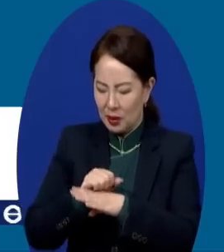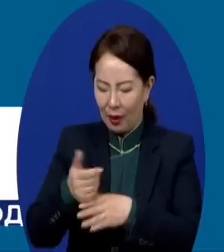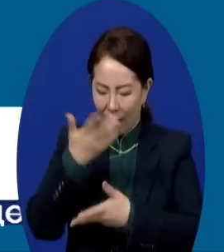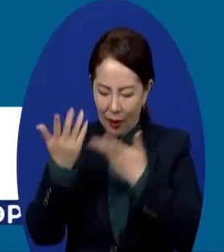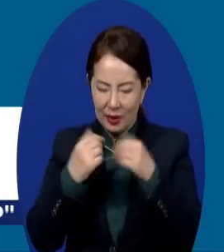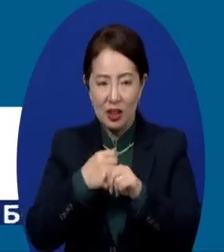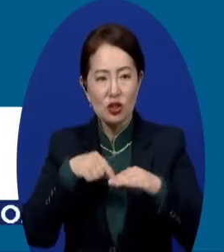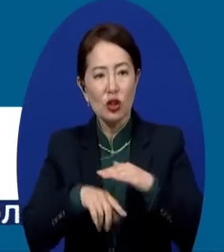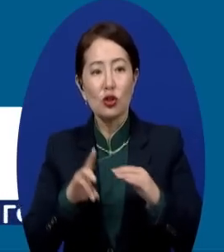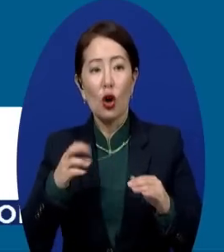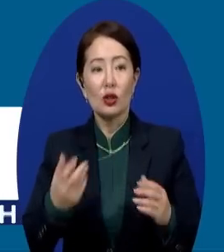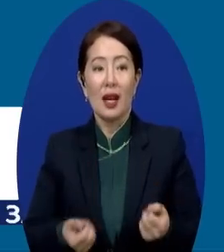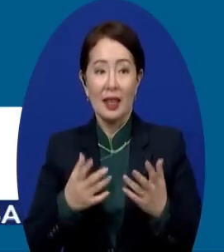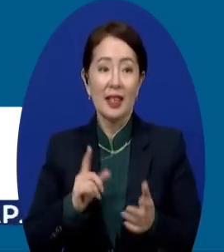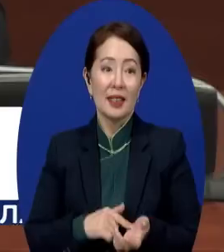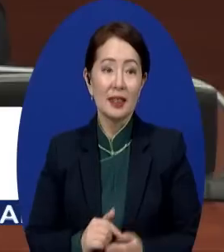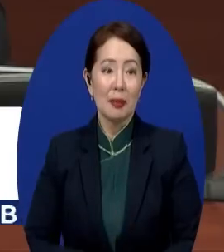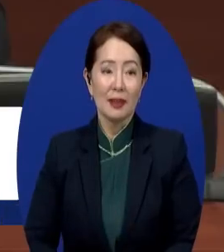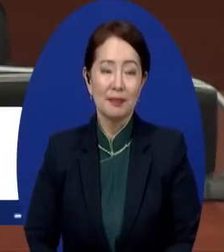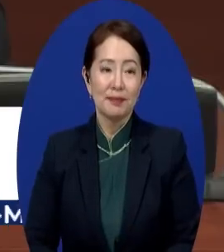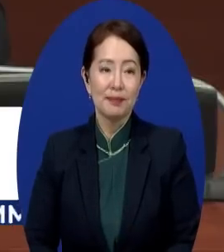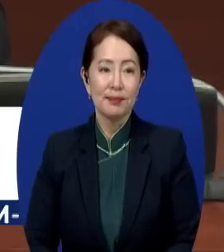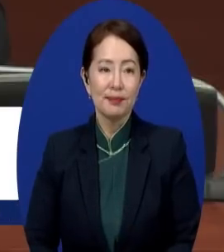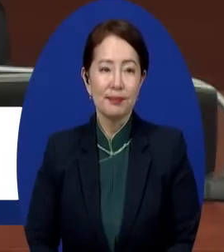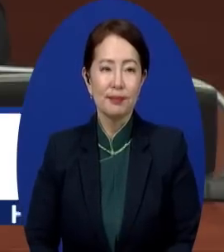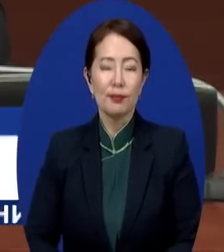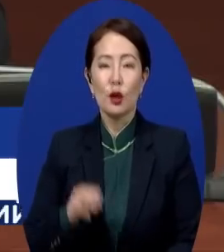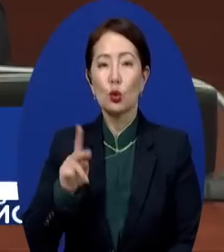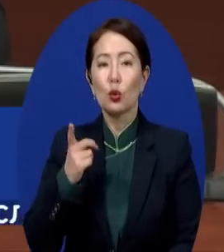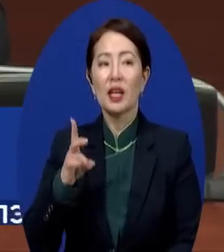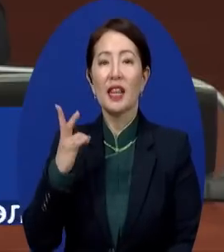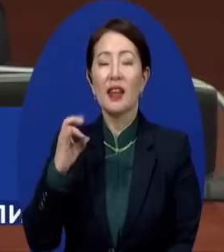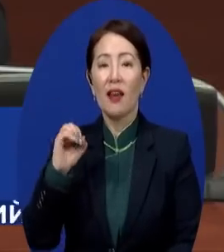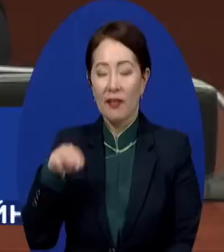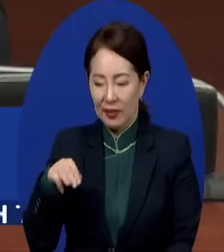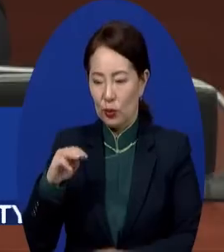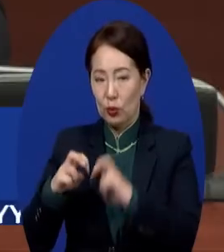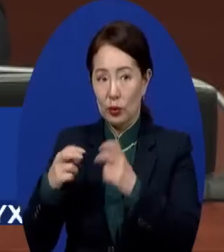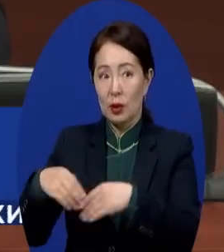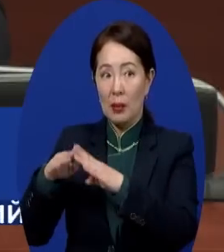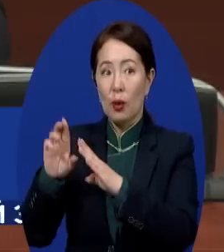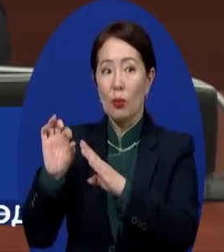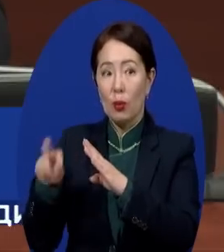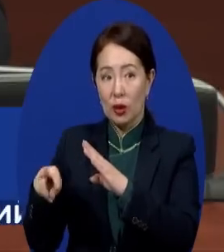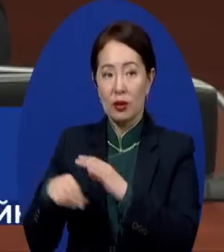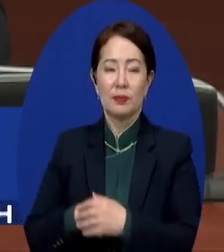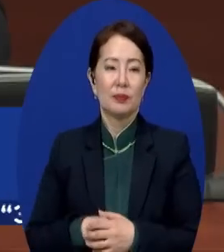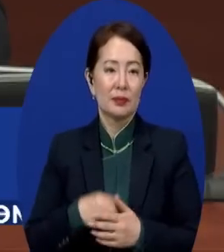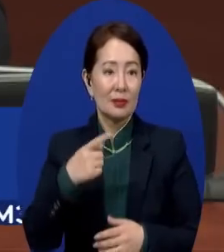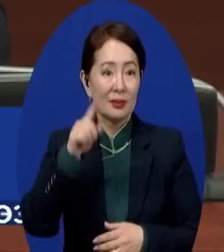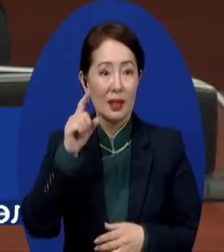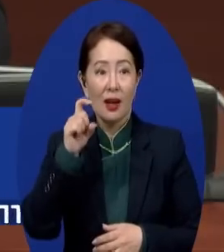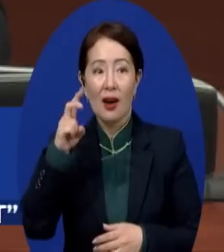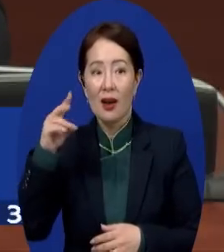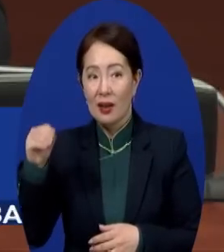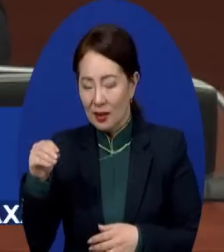тогтоох шаардлага бий гэдгийг хэлж байна. Түүхий нэгт боловсруулах үйлдвэр байгуулах юм бол эхний ээлжинд одоо энэ петрочанад